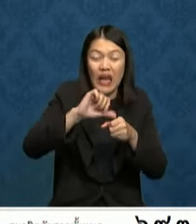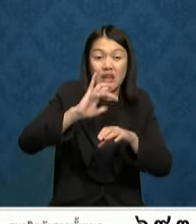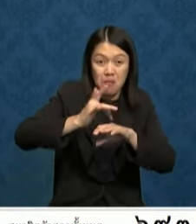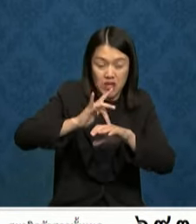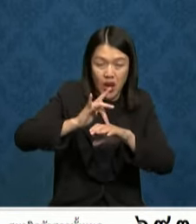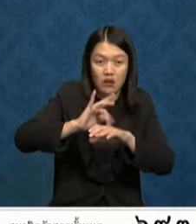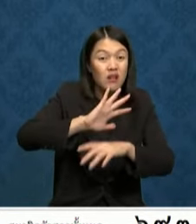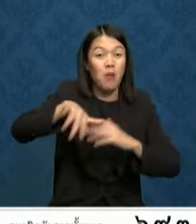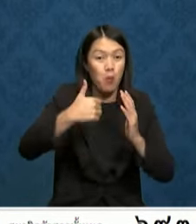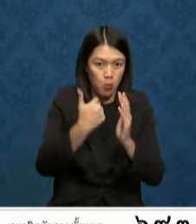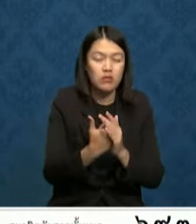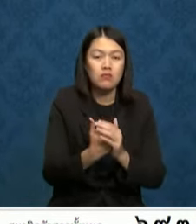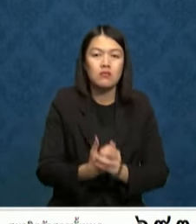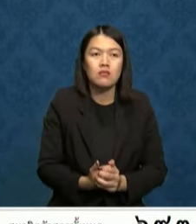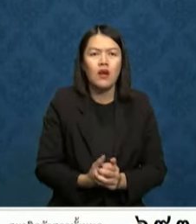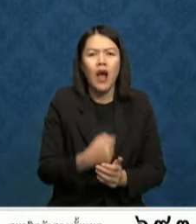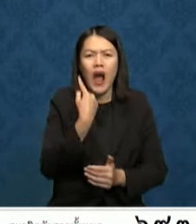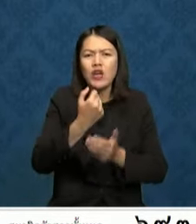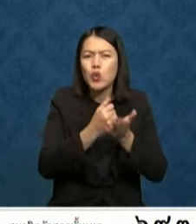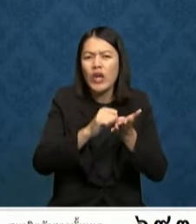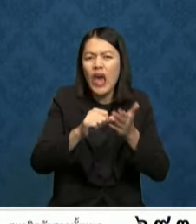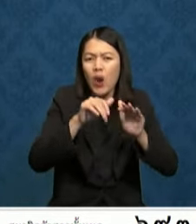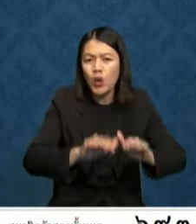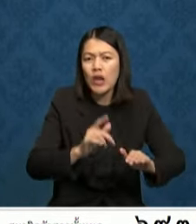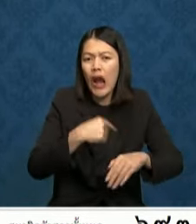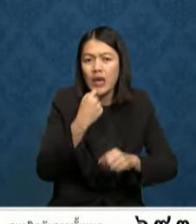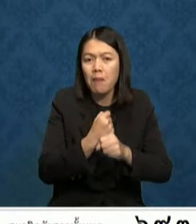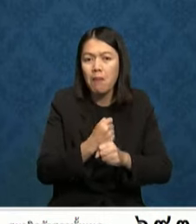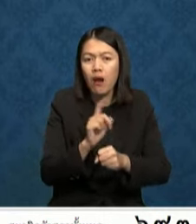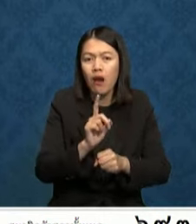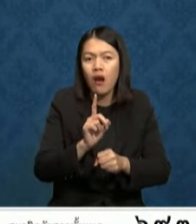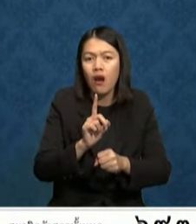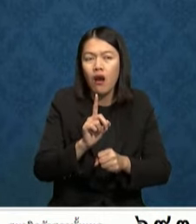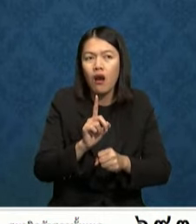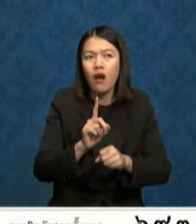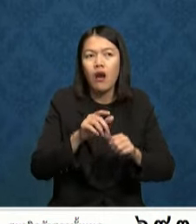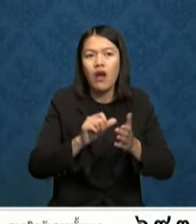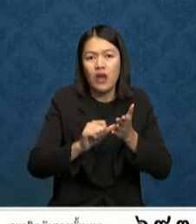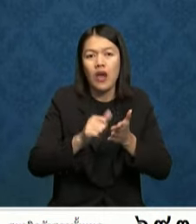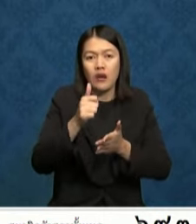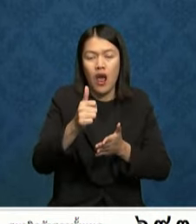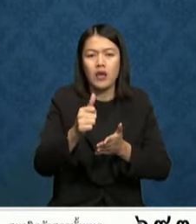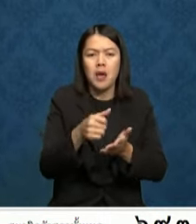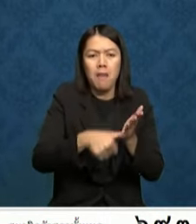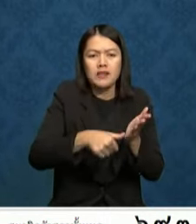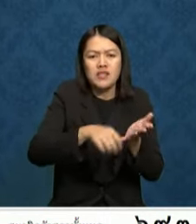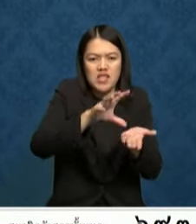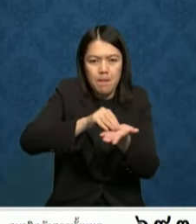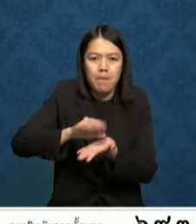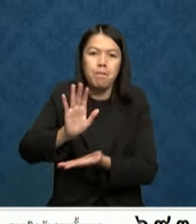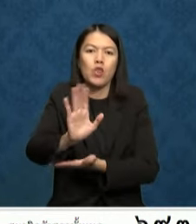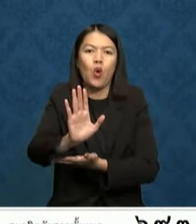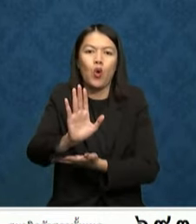ซึ่งเป็นทั้งหมดเลยใครจะแก้ให้ลดลงได้ร่ะครับท่านจะแก้ได้อย่างเดียวเท่านั้นน่ะคือไม่เก็บภาษี